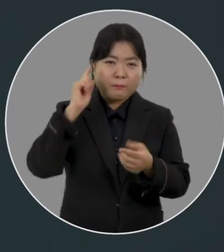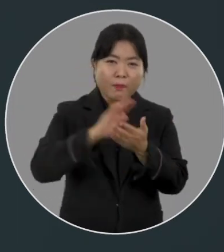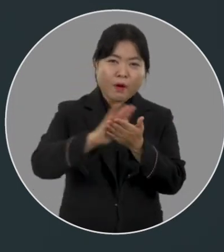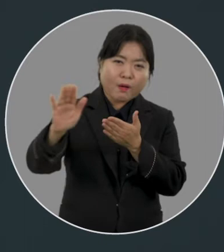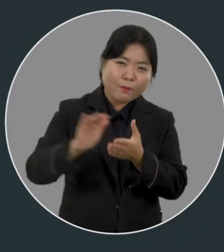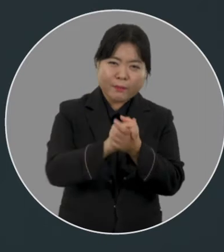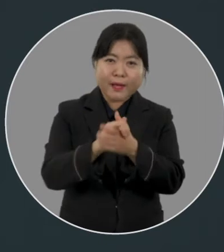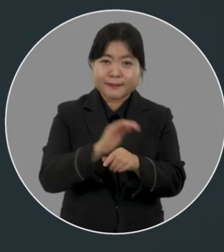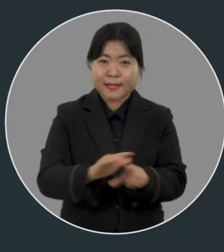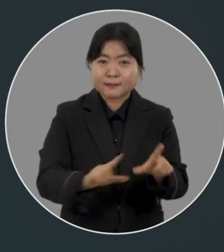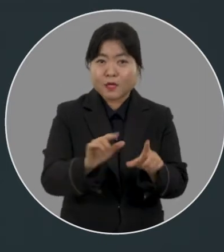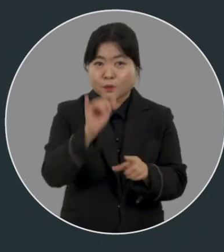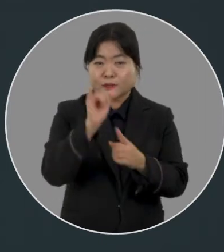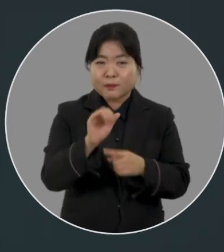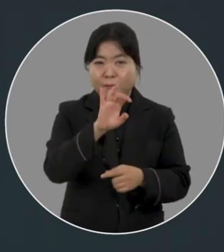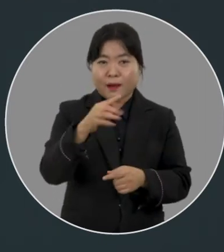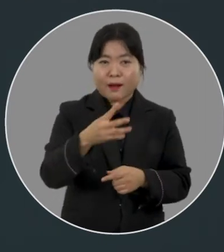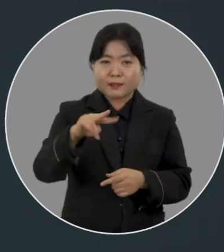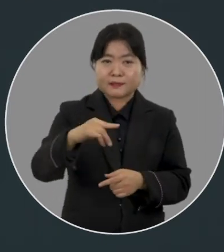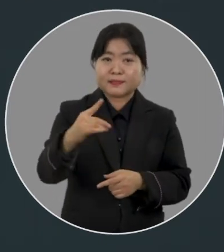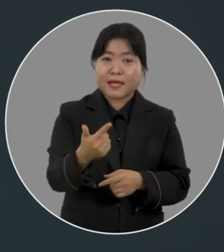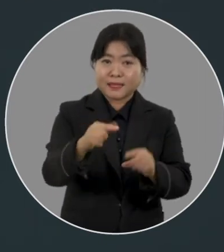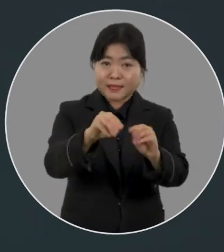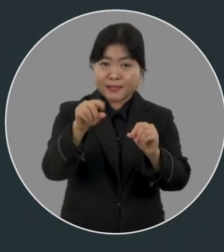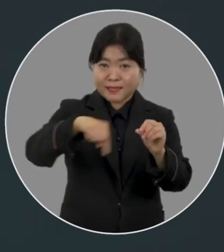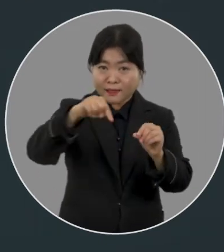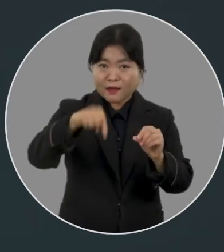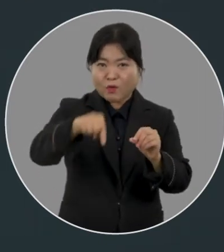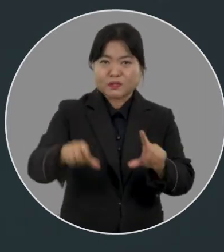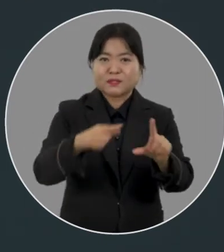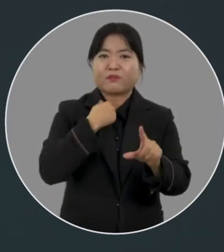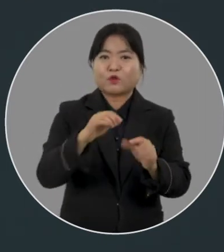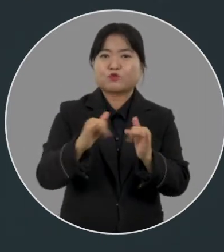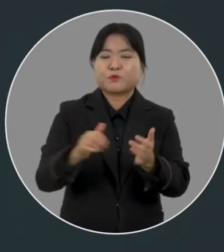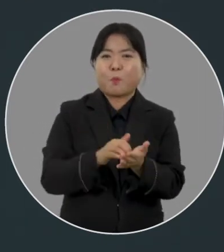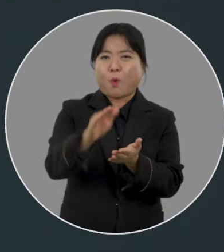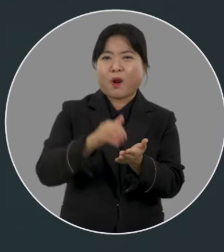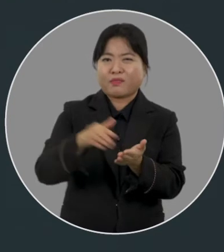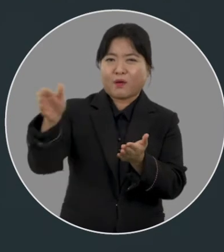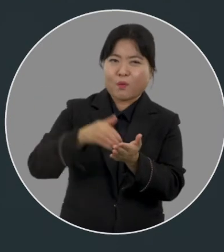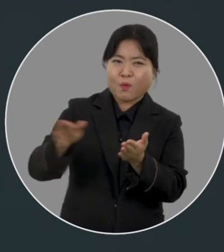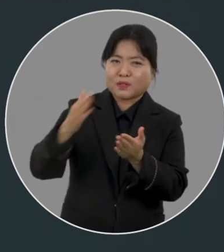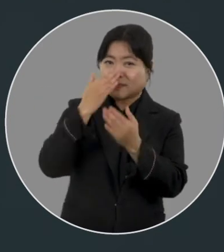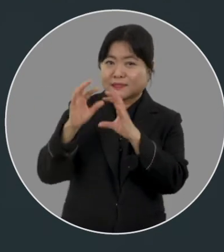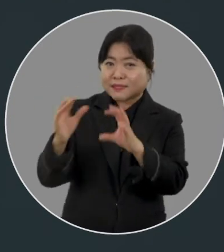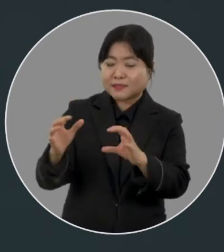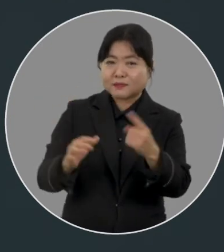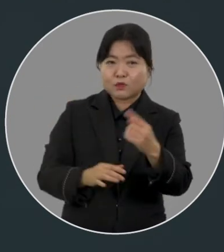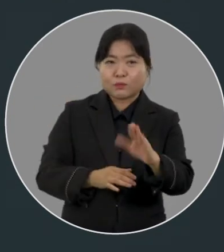평화롭게 잘 살고 있는 팔레스타인 땅에 거기 살고 있던 주민들을 몰아내고